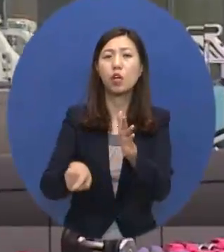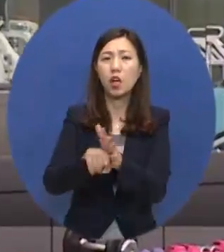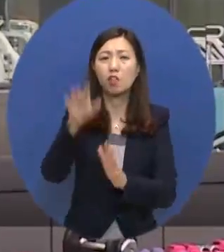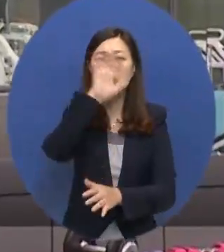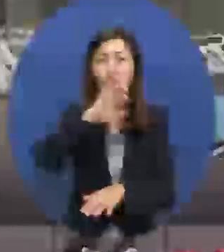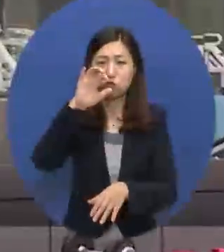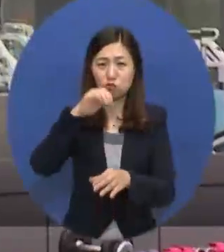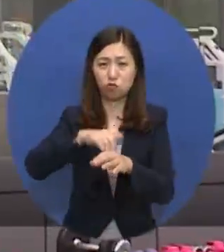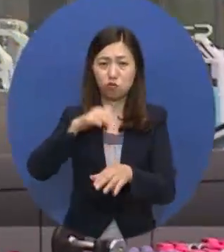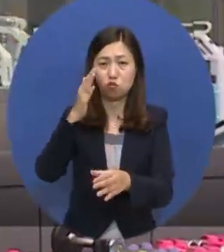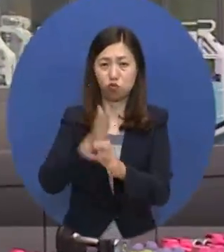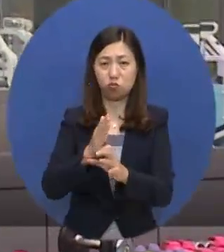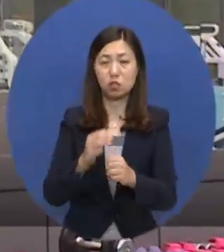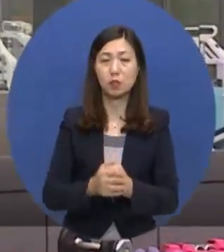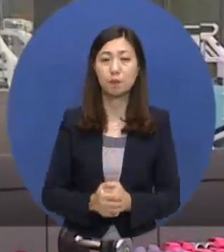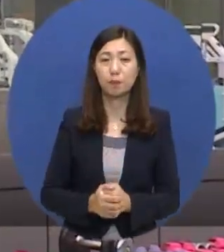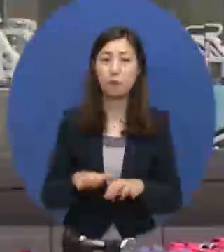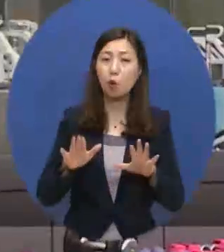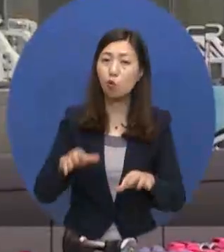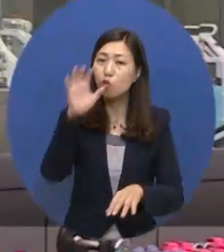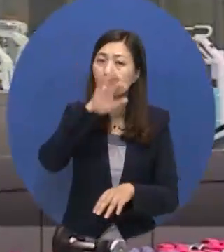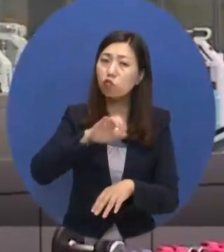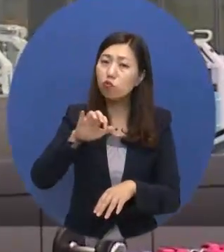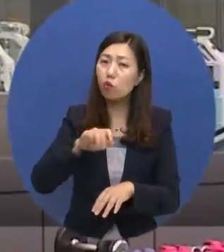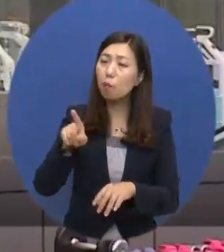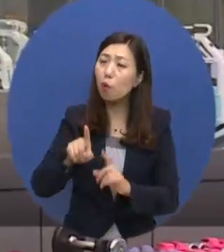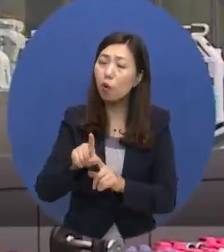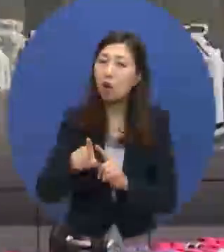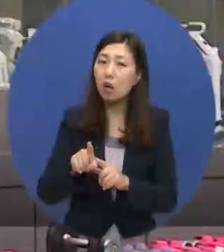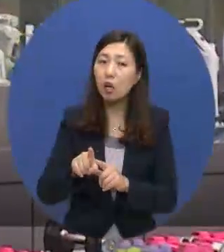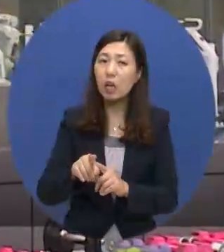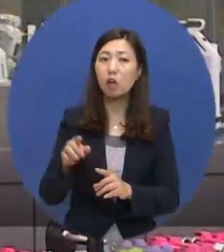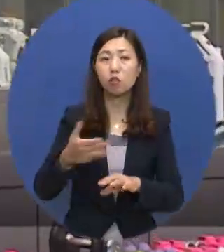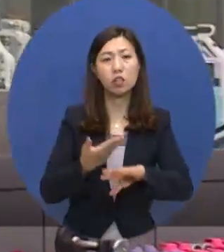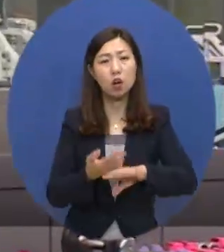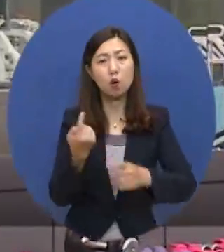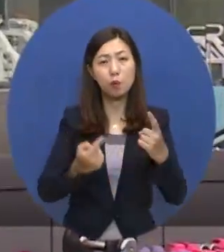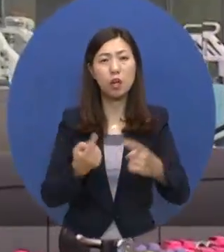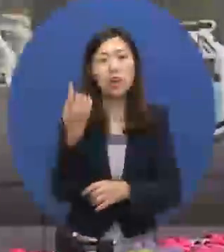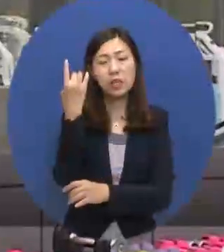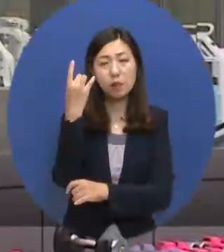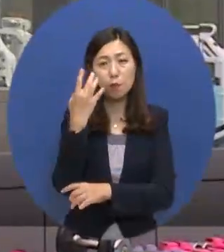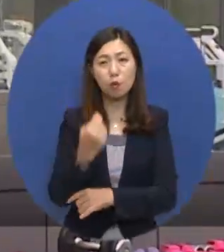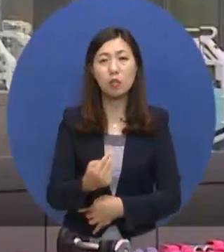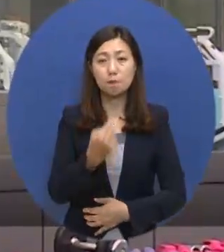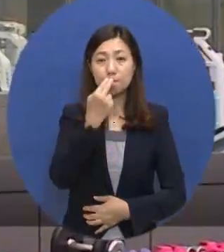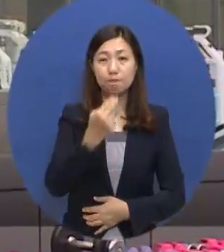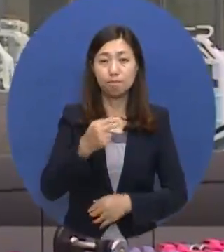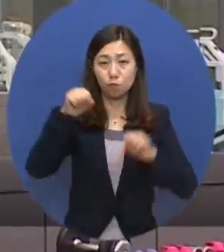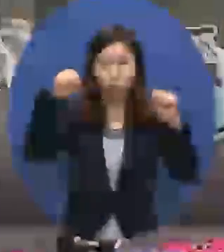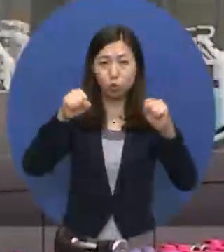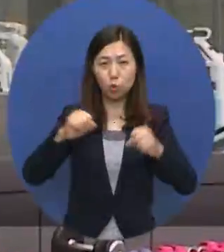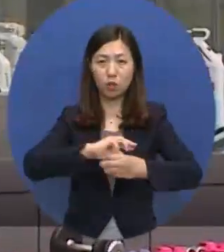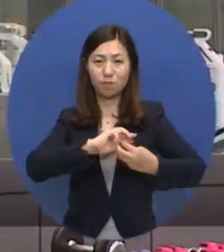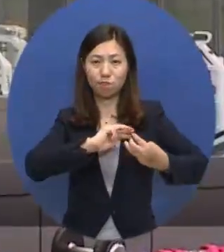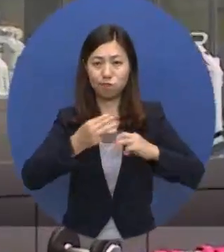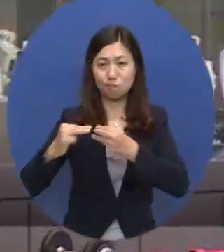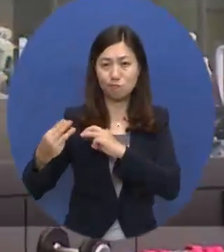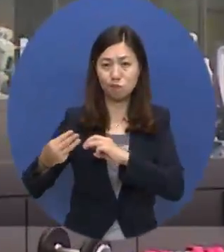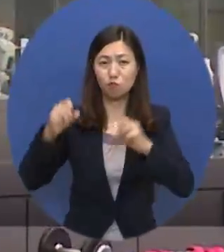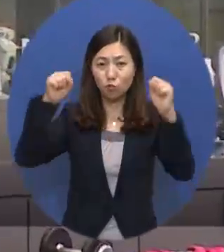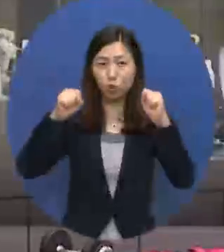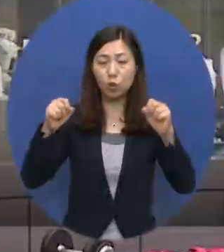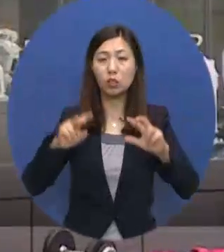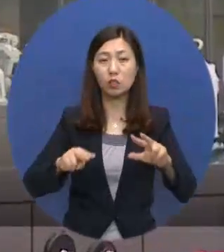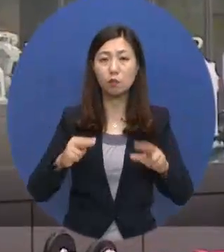하고 있습니다. 오늘은 어떻게 훈련하세요? 오늘은 다른 것보다 기본적으로 하는 뭐 유산소 운동이나 근력 운동 등이 있는데 지금 유산소